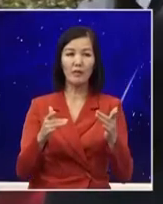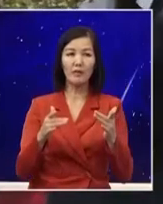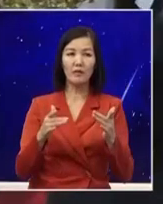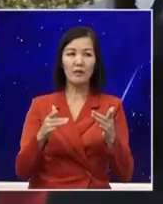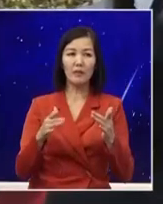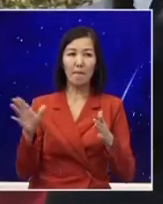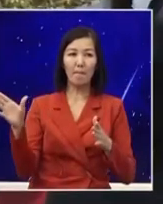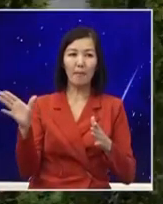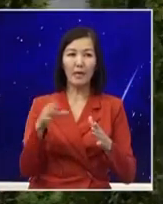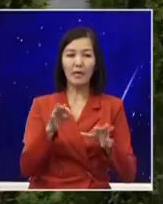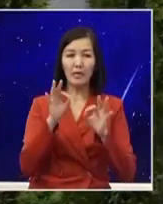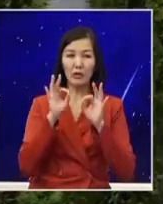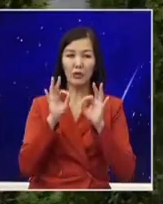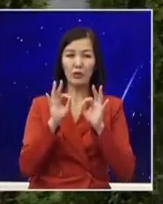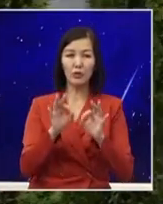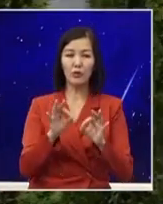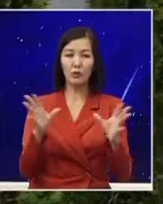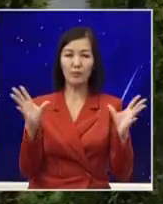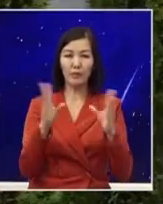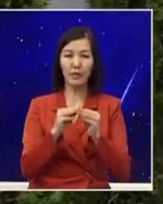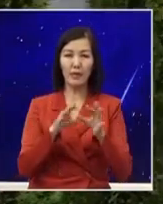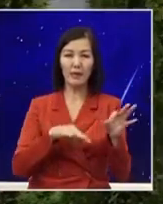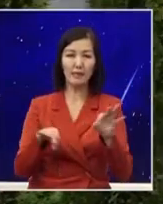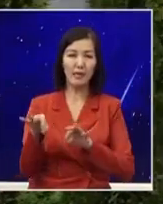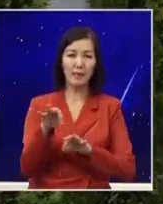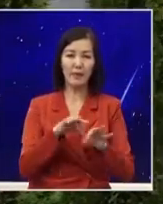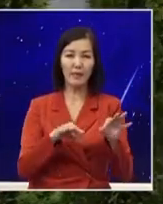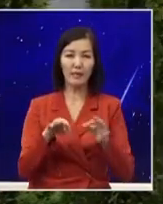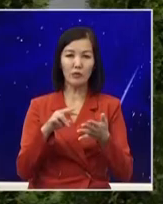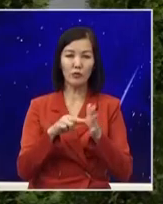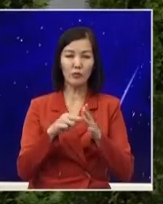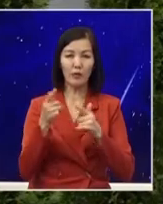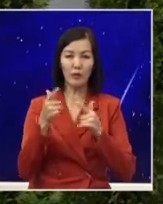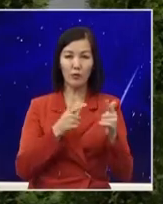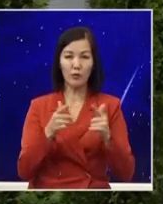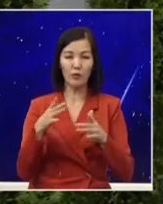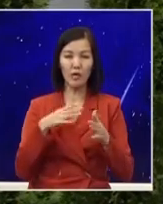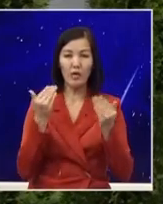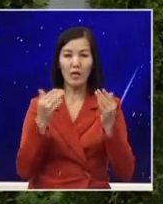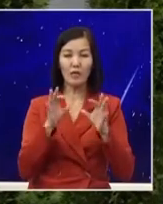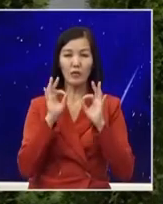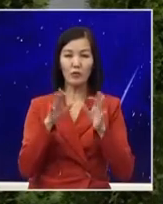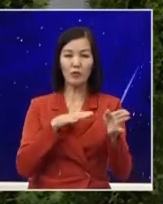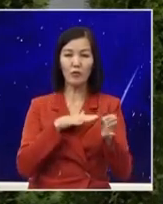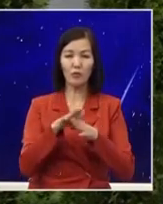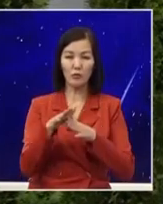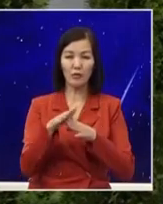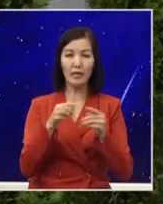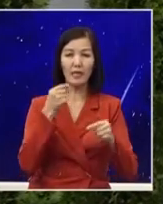жолын, трассировкасын бәрін бірге жасап, қазір міне жұмыс жасалып жатыр. Бәрі дұрыс болса, келесі